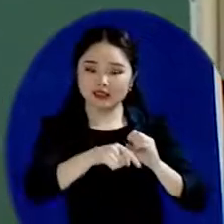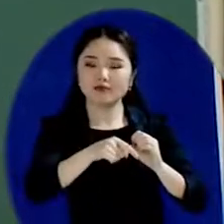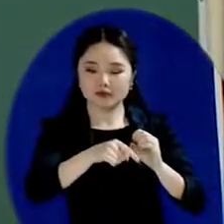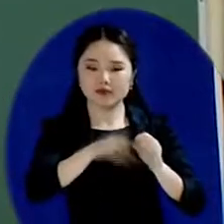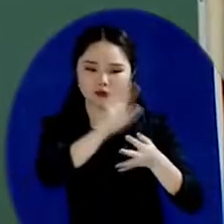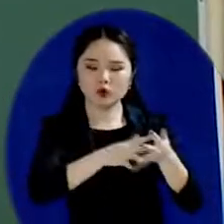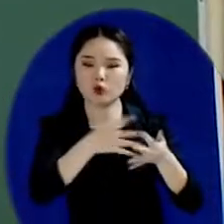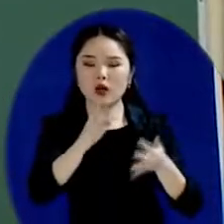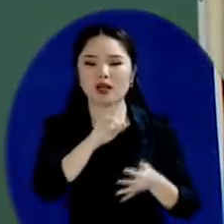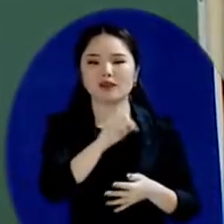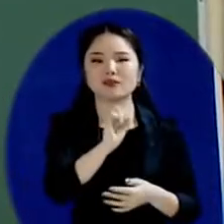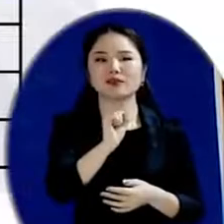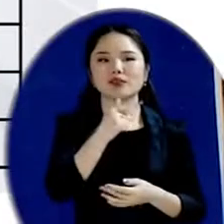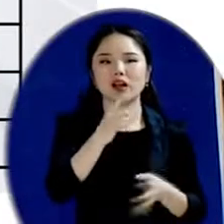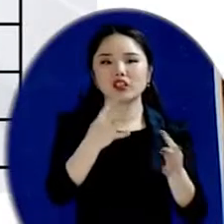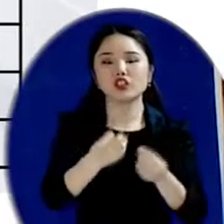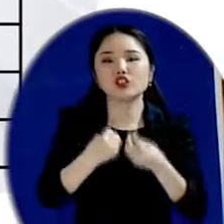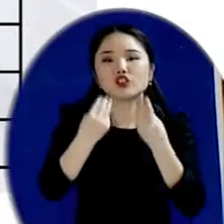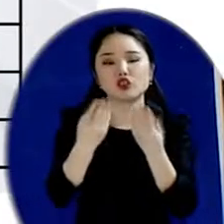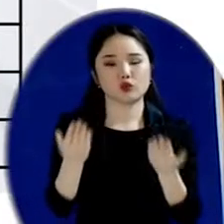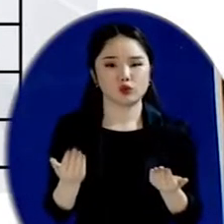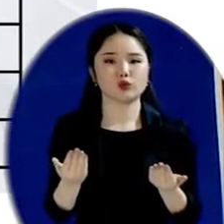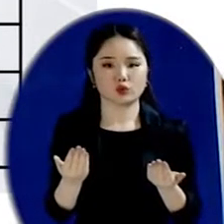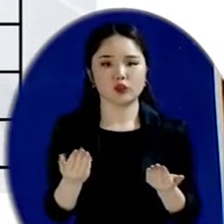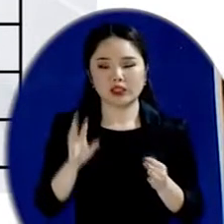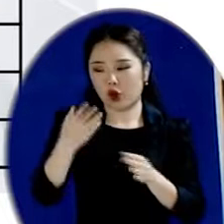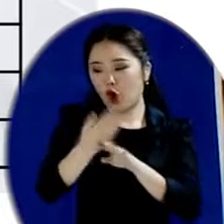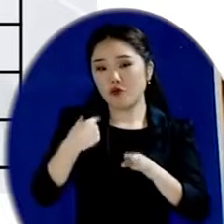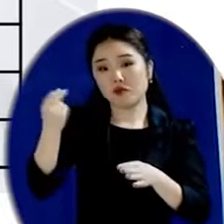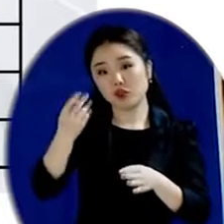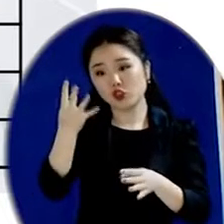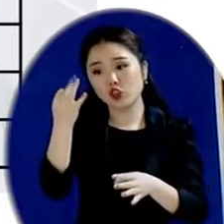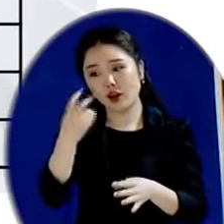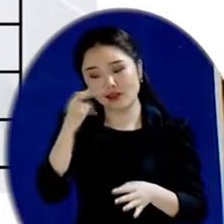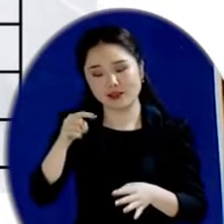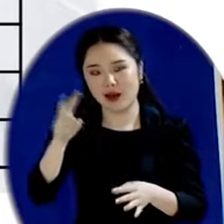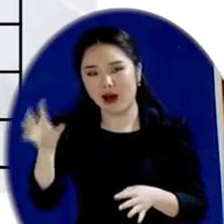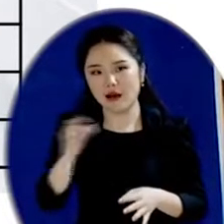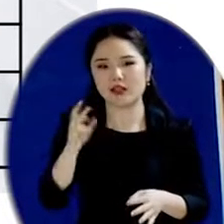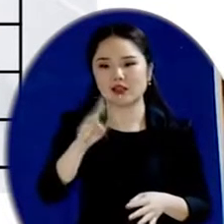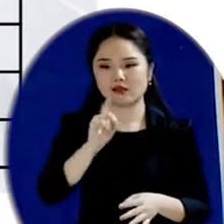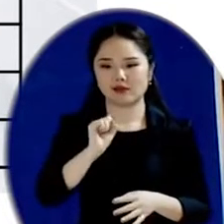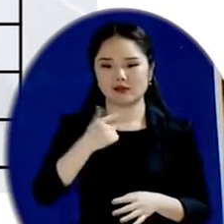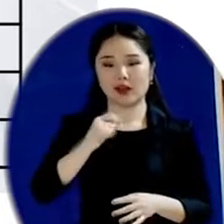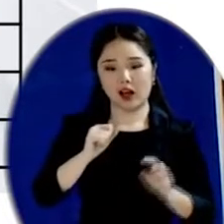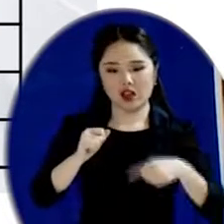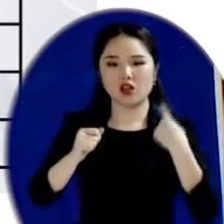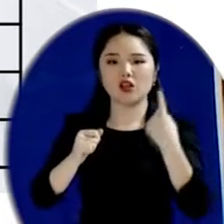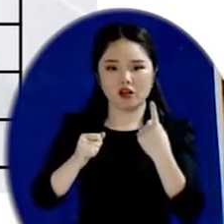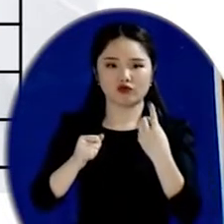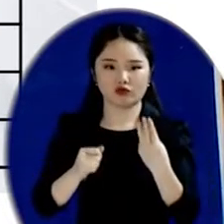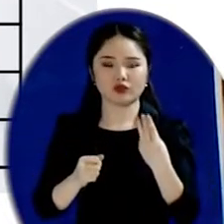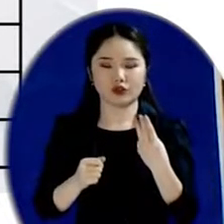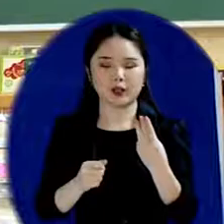эн дээр янзаг хитэн чихэг байгаа л хөтөлдөө энэ хүснэгтээ бүртгэсэн хүснэгтээс харъя. Янзаг нэг чихэг байна.